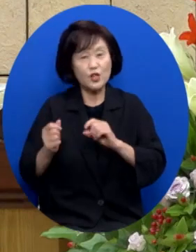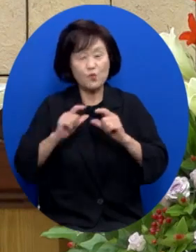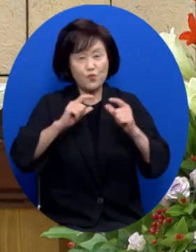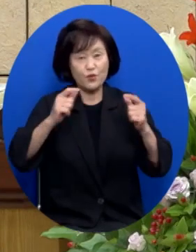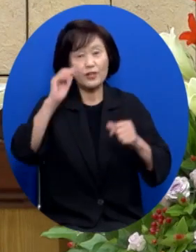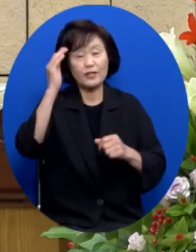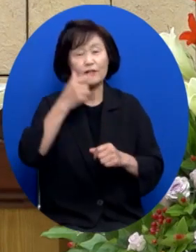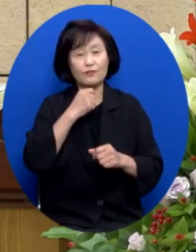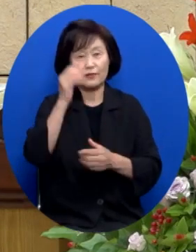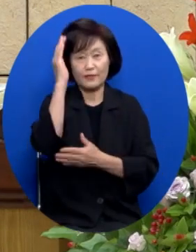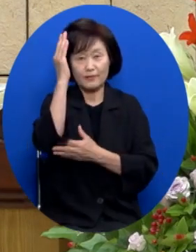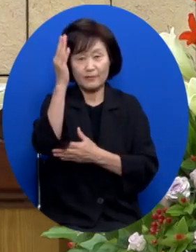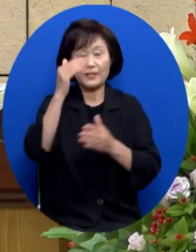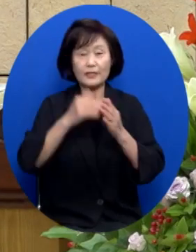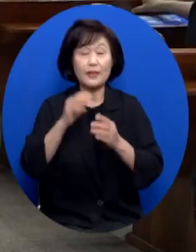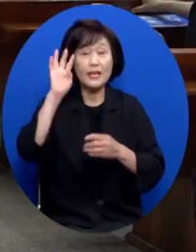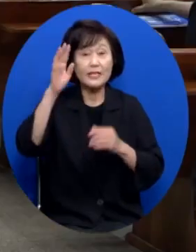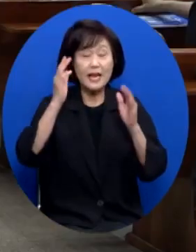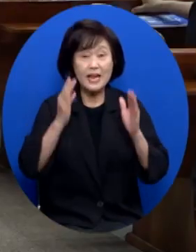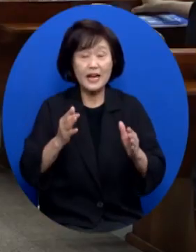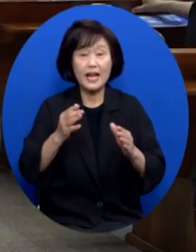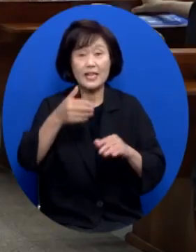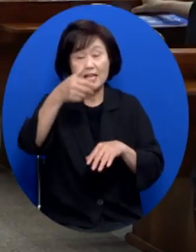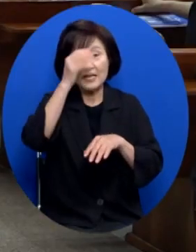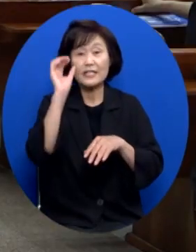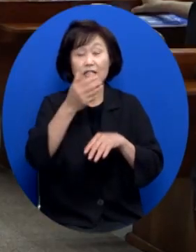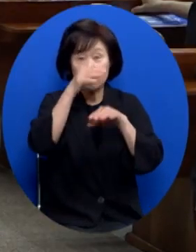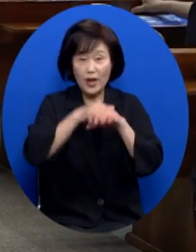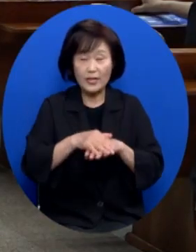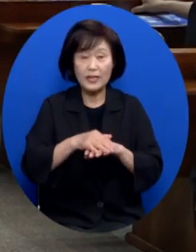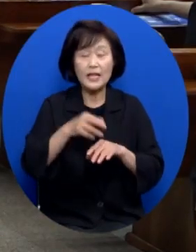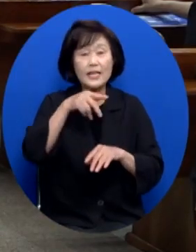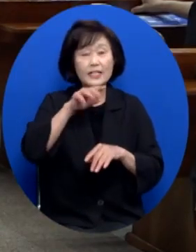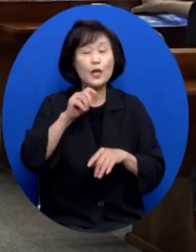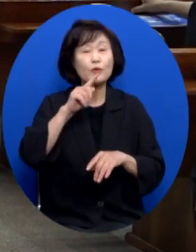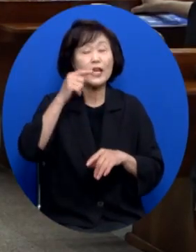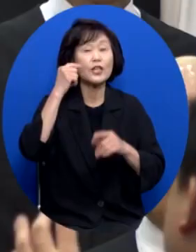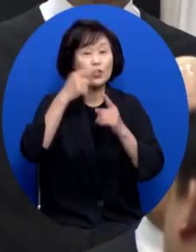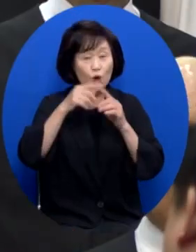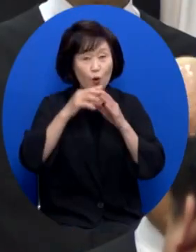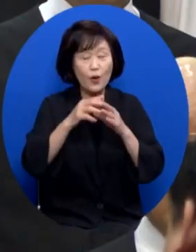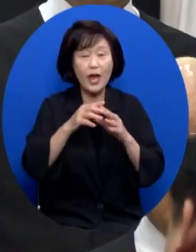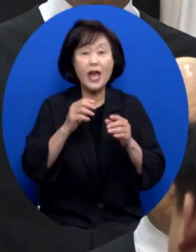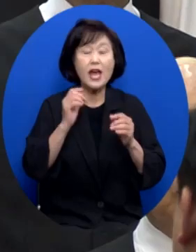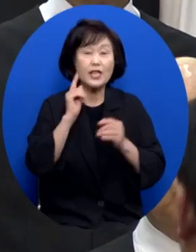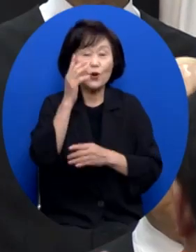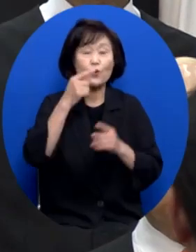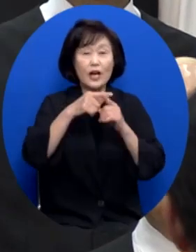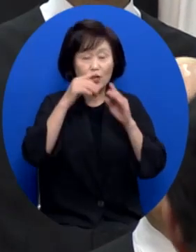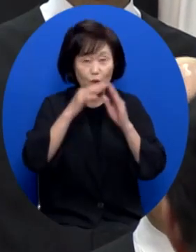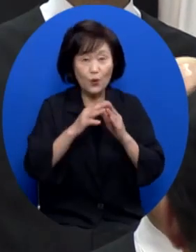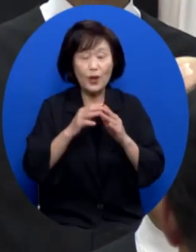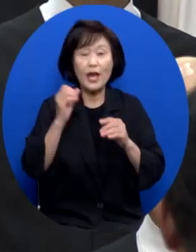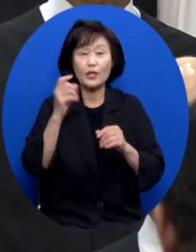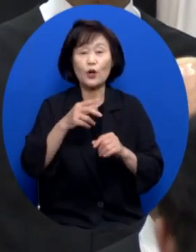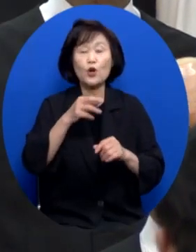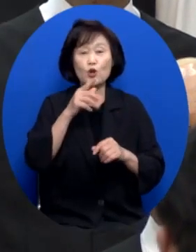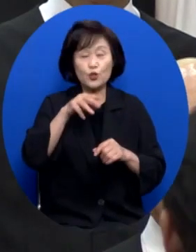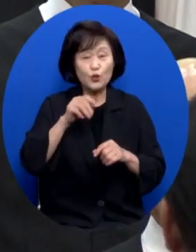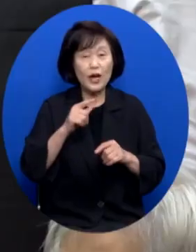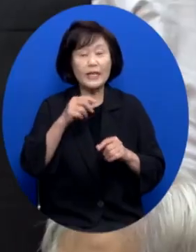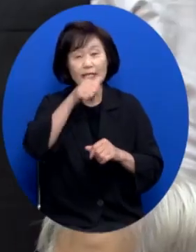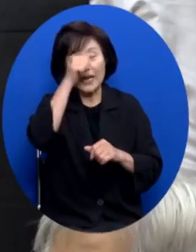전했습니다. 나흘간 진행된 성회에는 세문안교회 이상학 목사, 염광교회 황성은 목사,